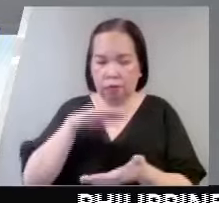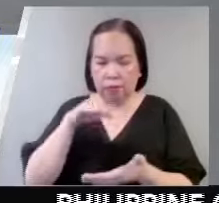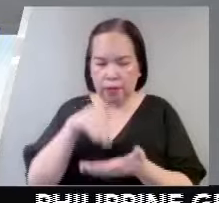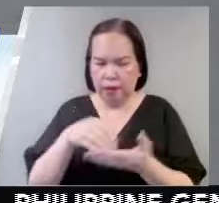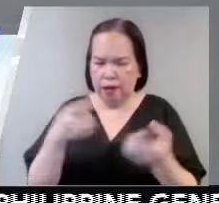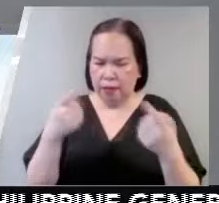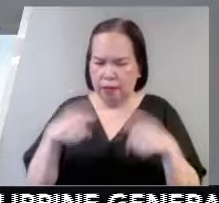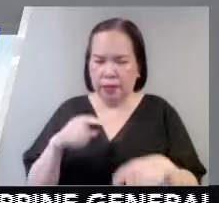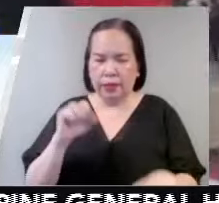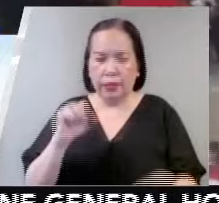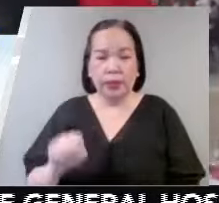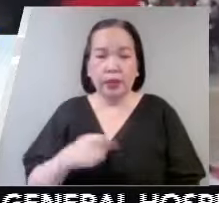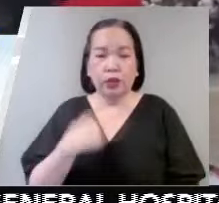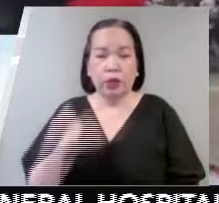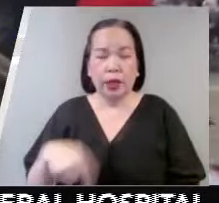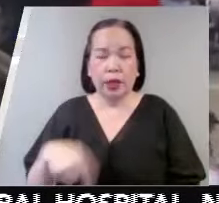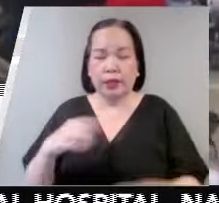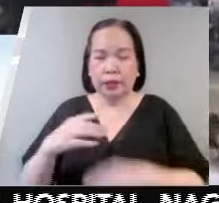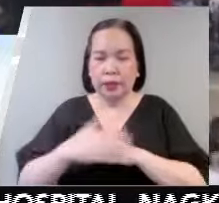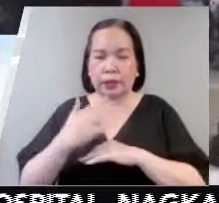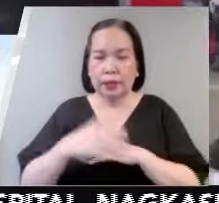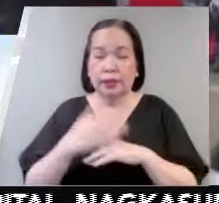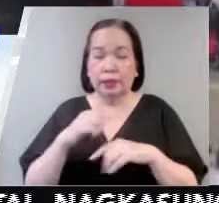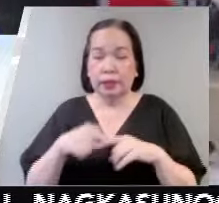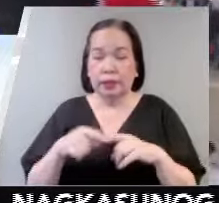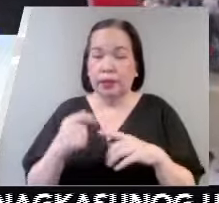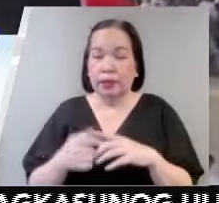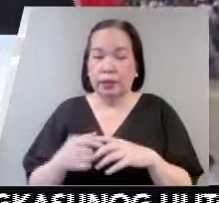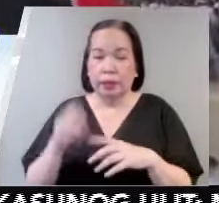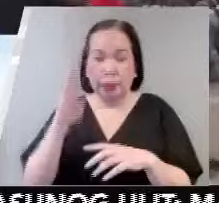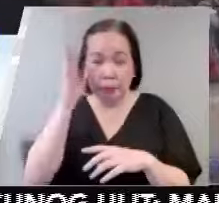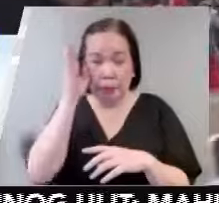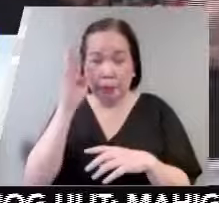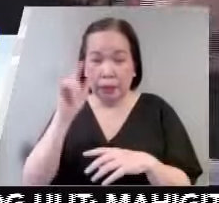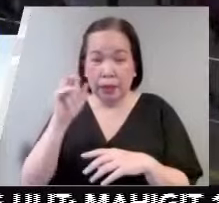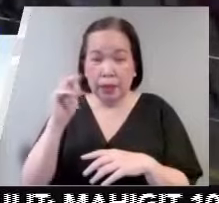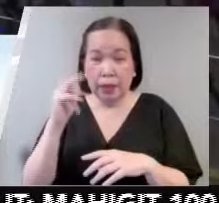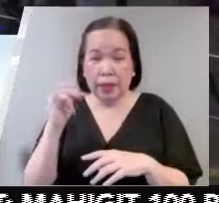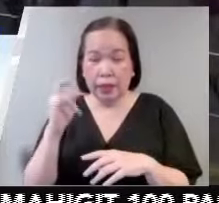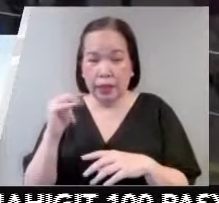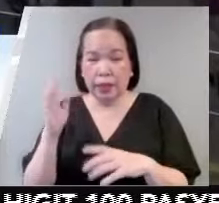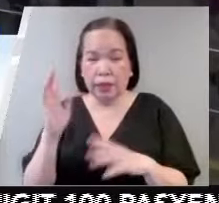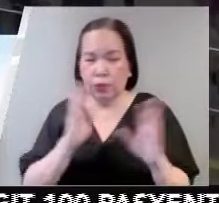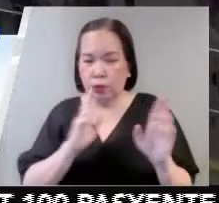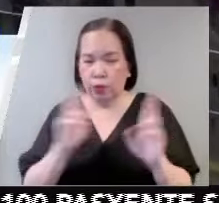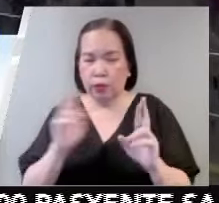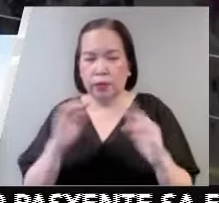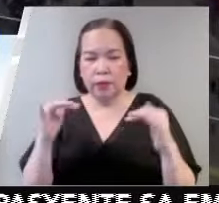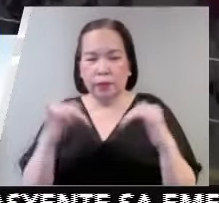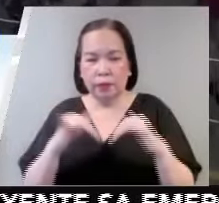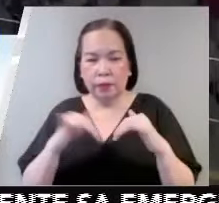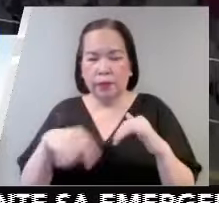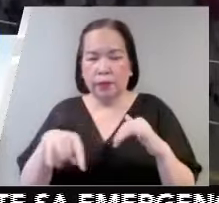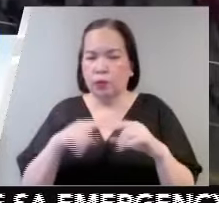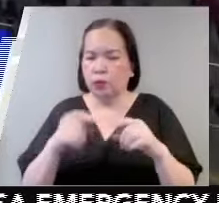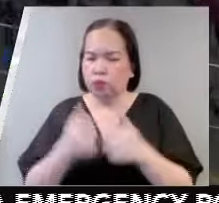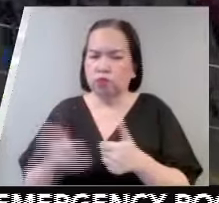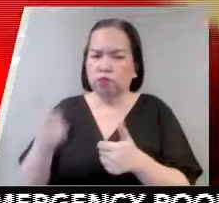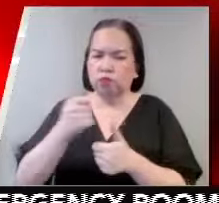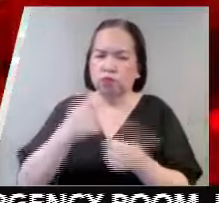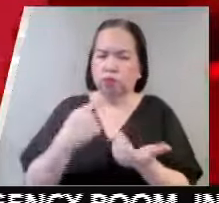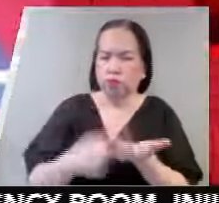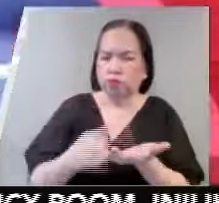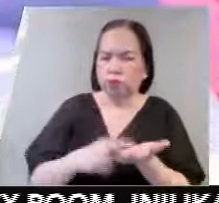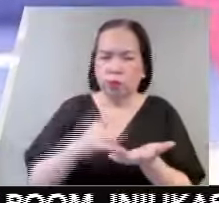of State Antony Blinken para makipagpulong sa ilang matataas na Chinese official para talakayin ang sitwasyon sa South China Sea.